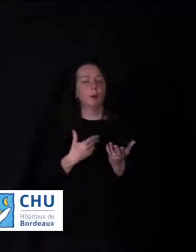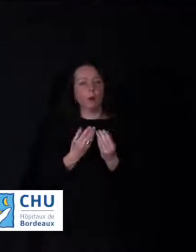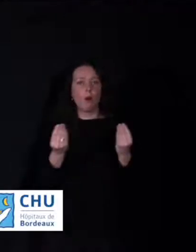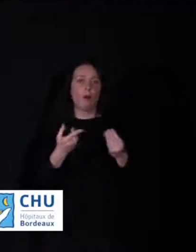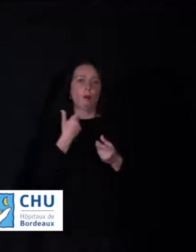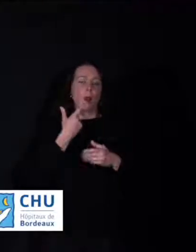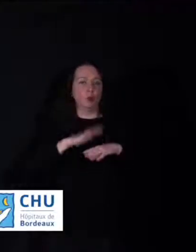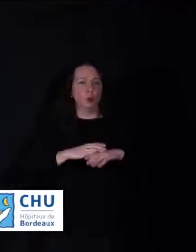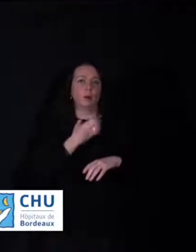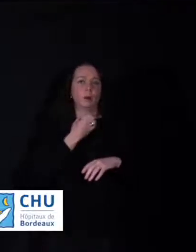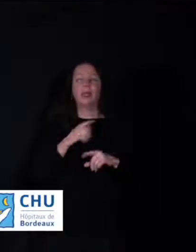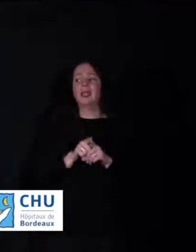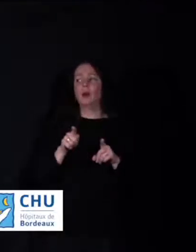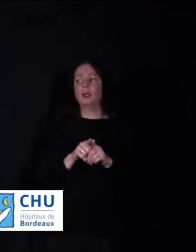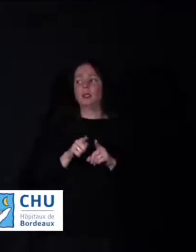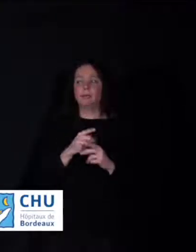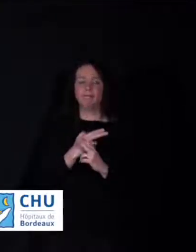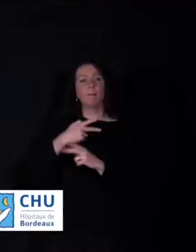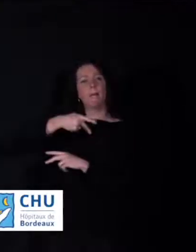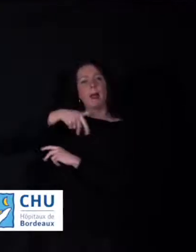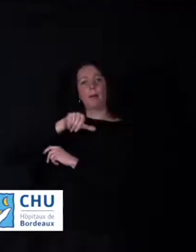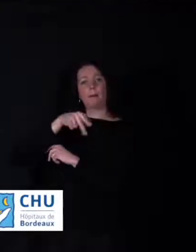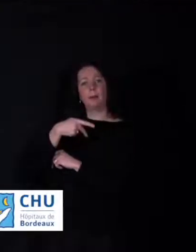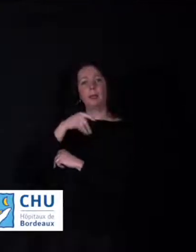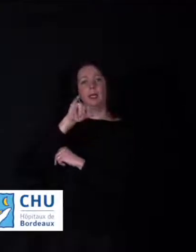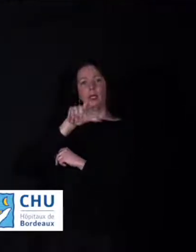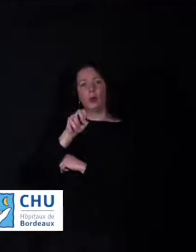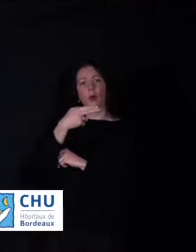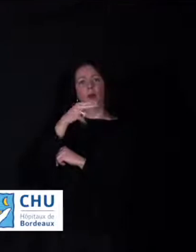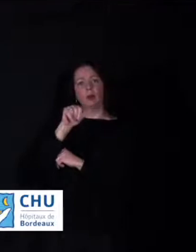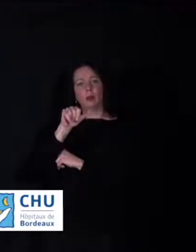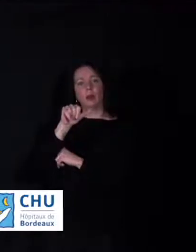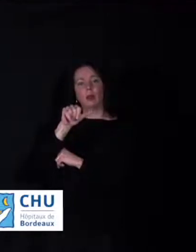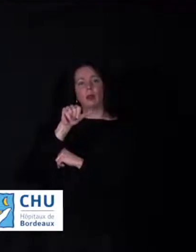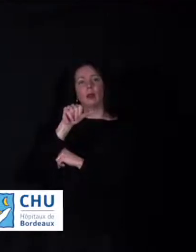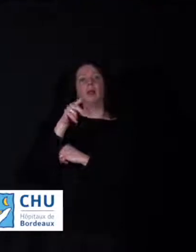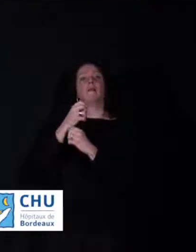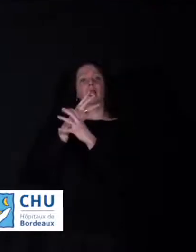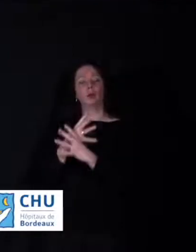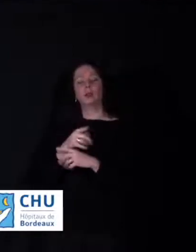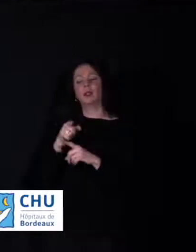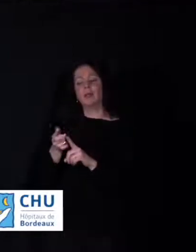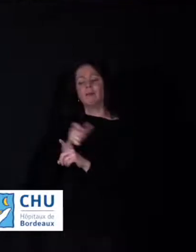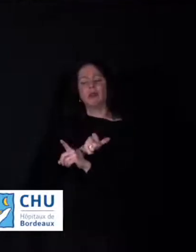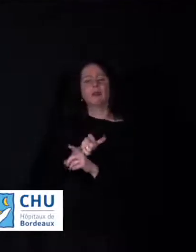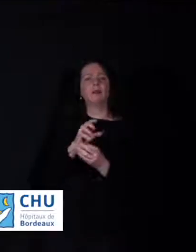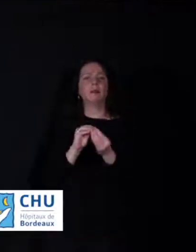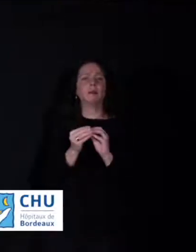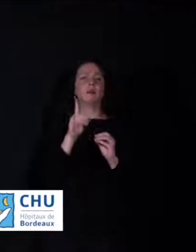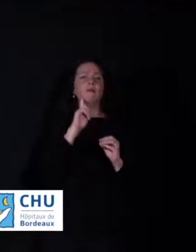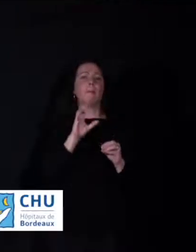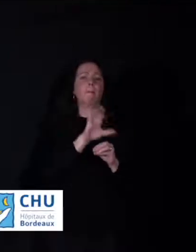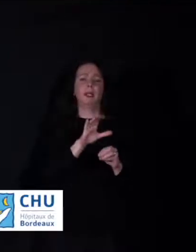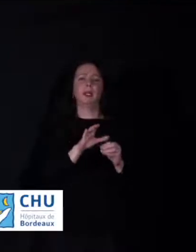le vaccin du papillomavirus, juste un mot pour dire que ce virus, c'est le virus à l'origine du cancer du col chez la